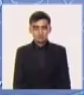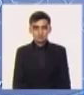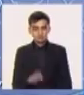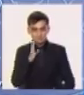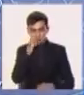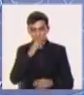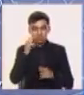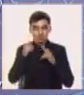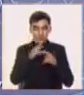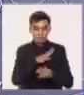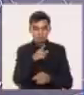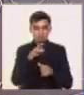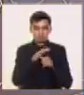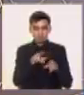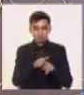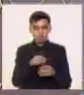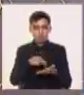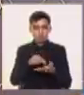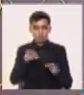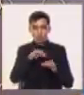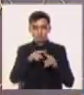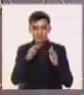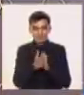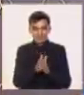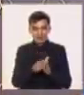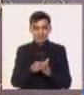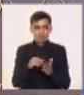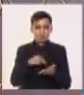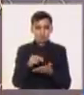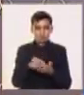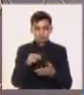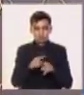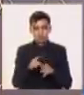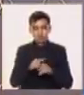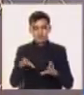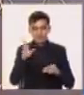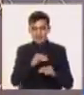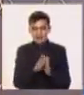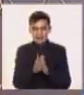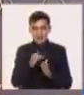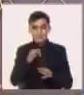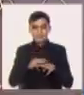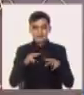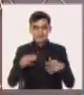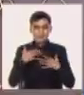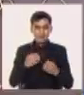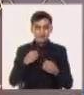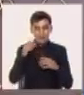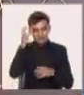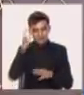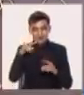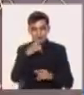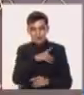Родители жалуются, что их заставляют покупать рабочие тетради по всем предметам. Хотя даже в Министерстве образования говорят, что это не обязательно.